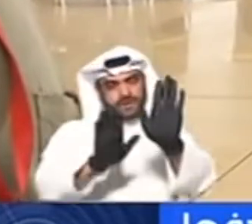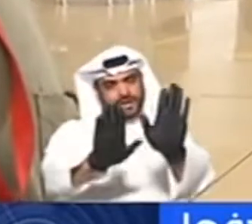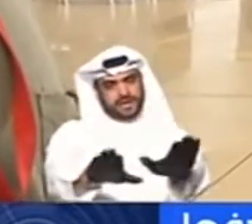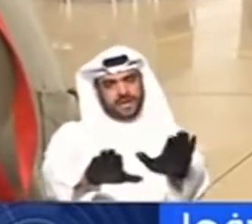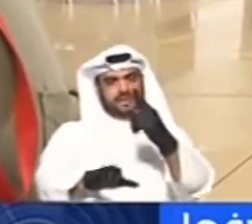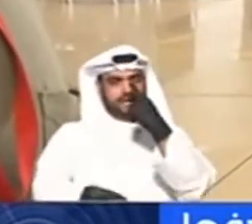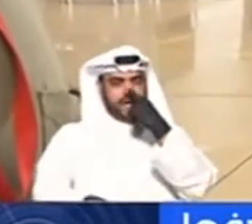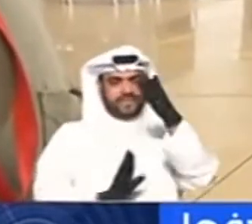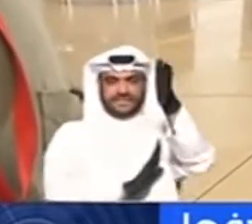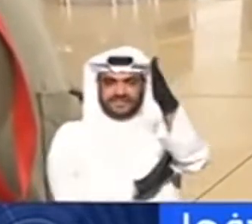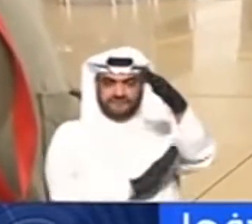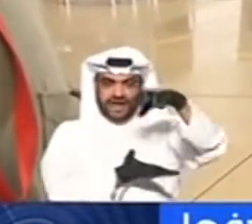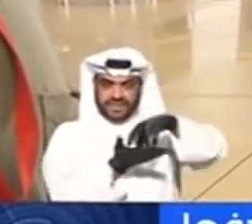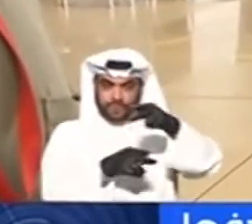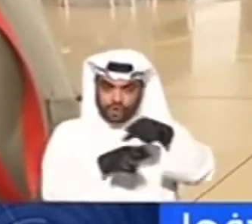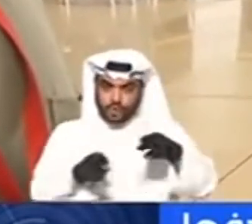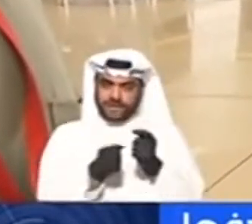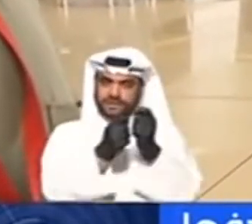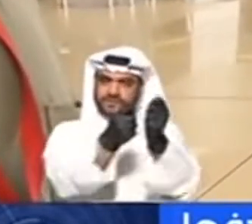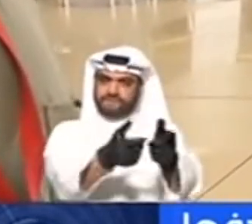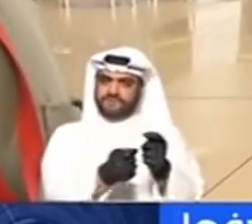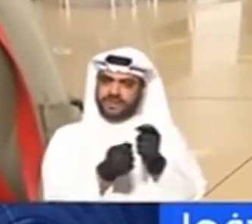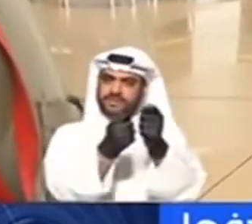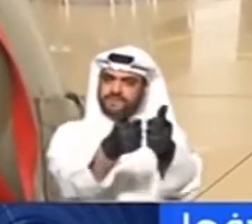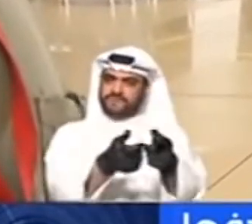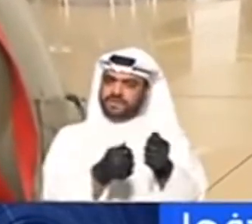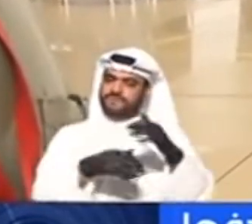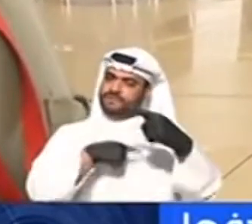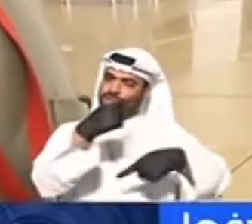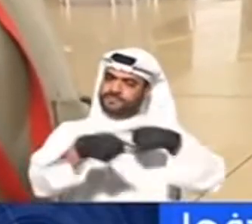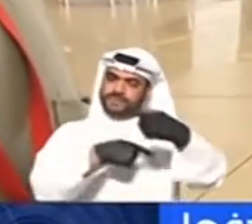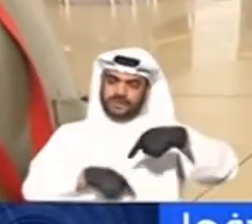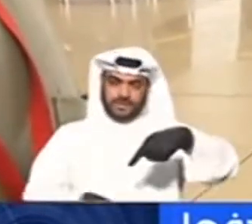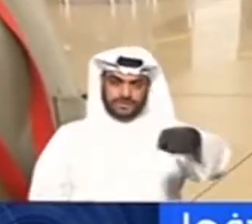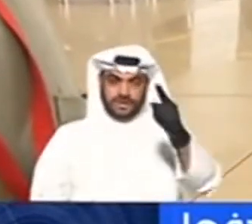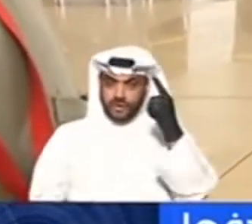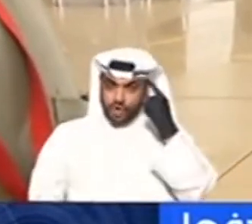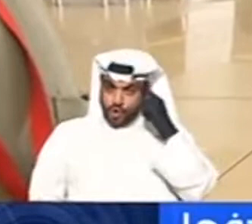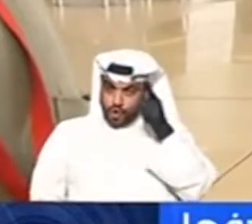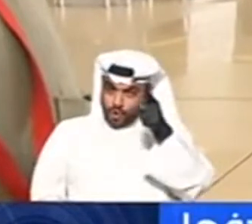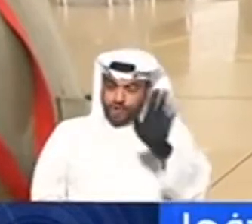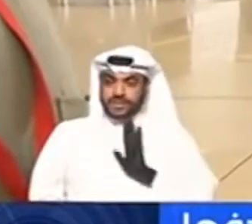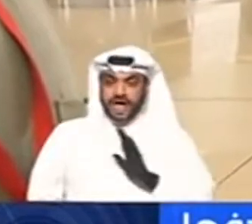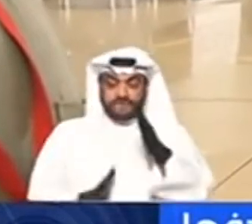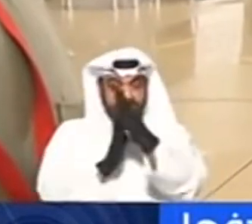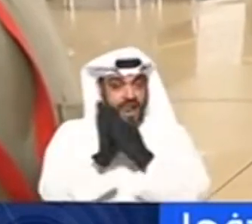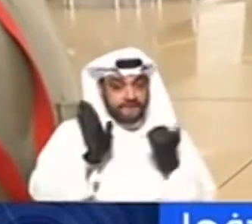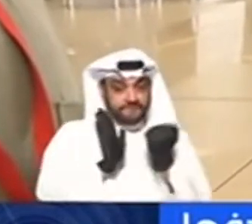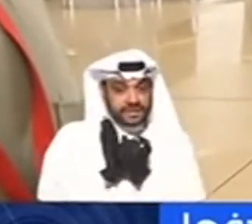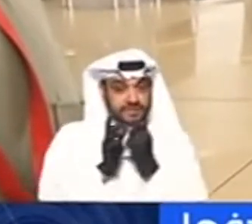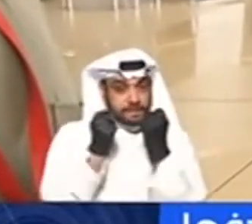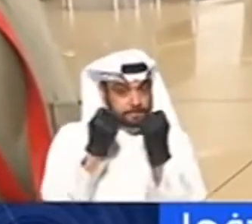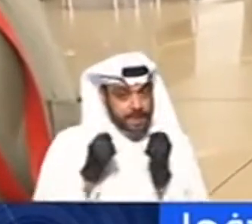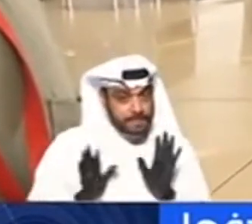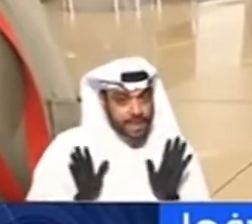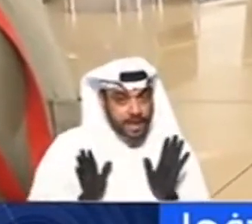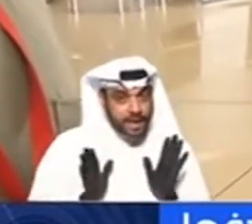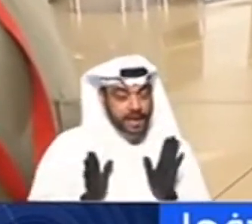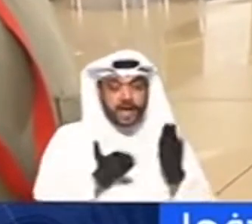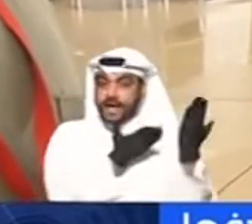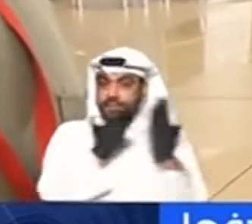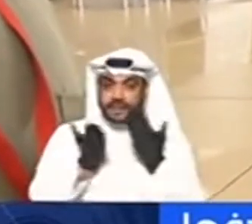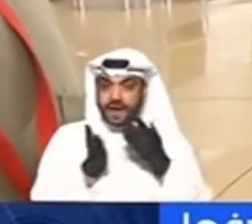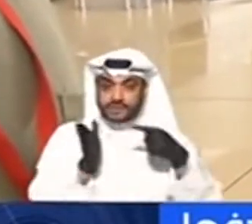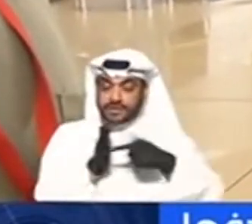الآخرين يعني هو يقرر إن كانت هذه لن تؤثر على تحصيله العلمي فيرجع، إذا كانت